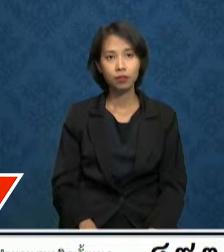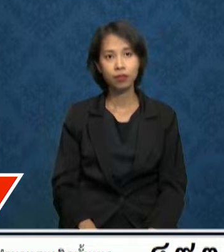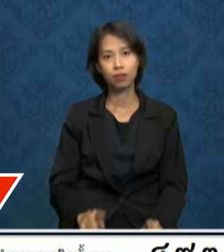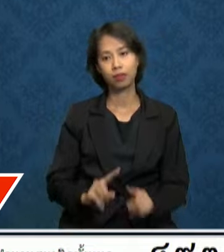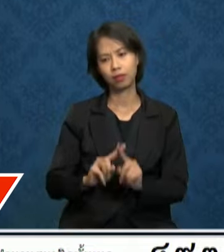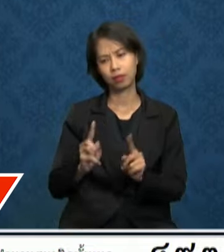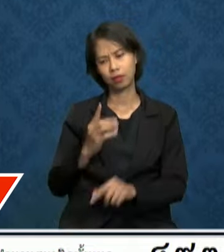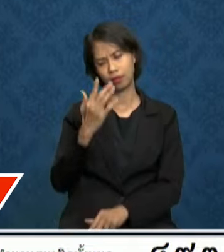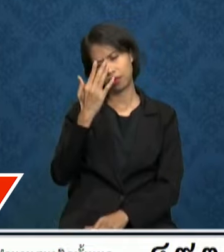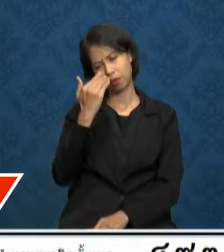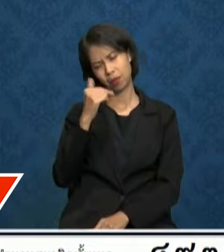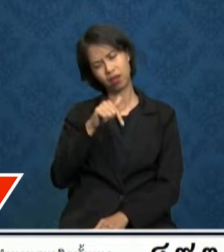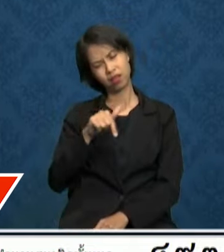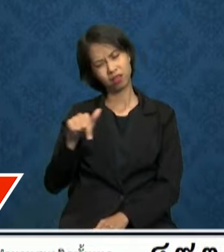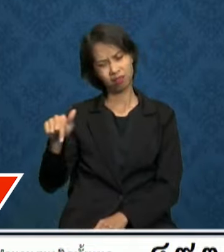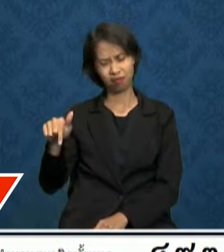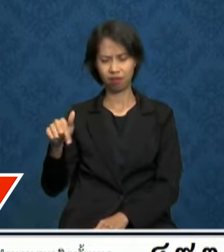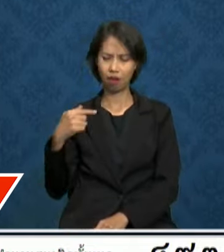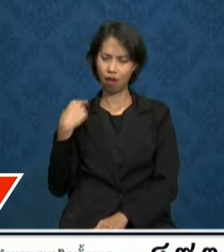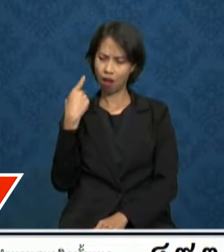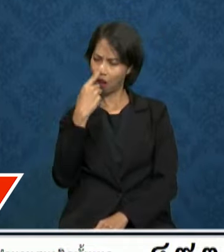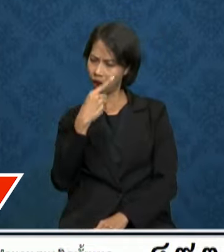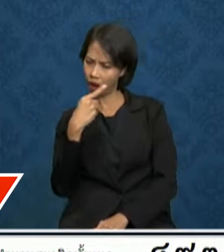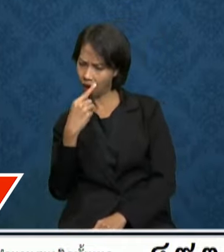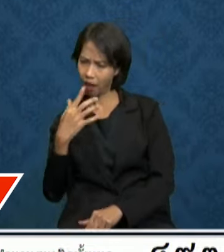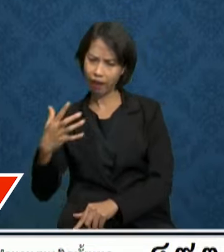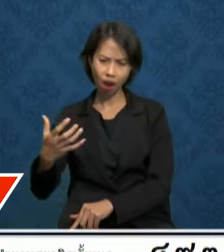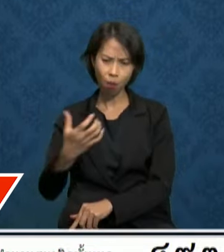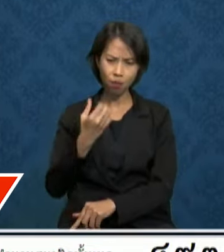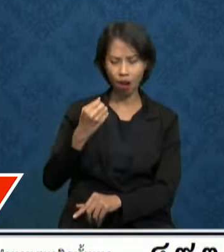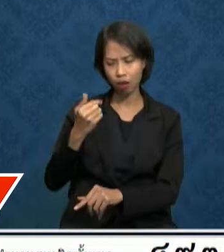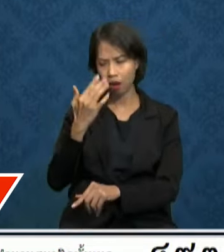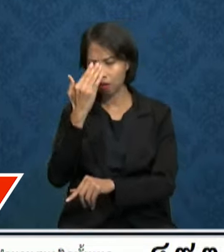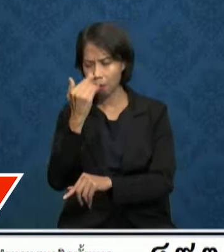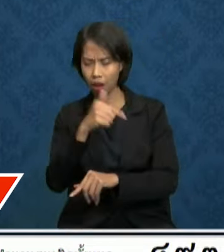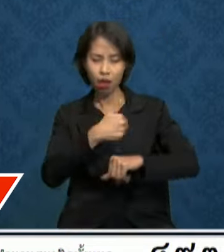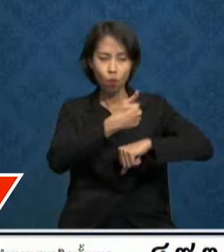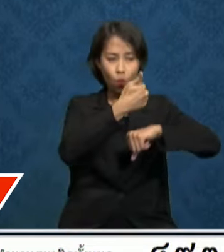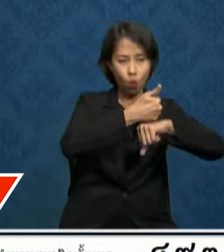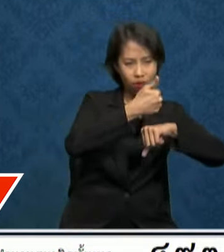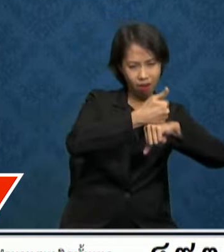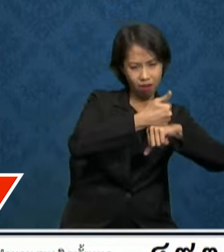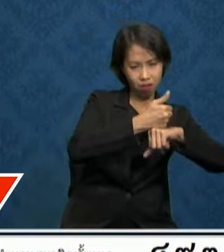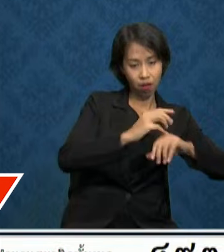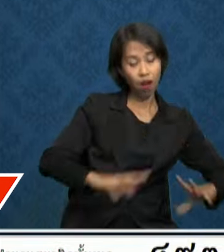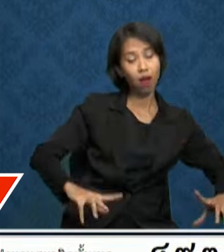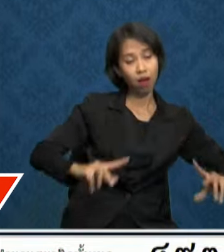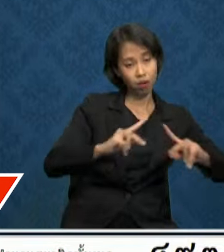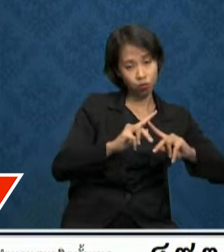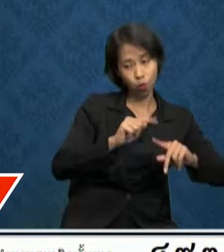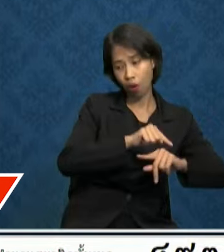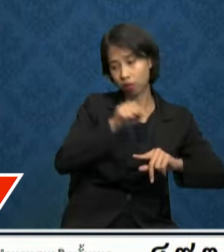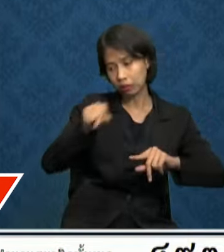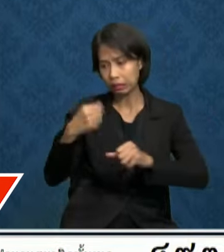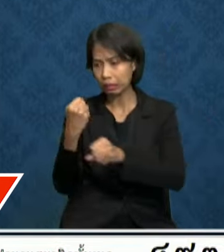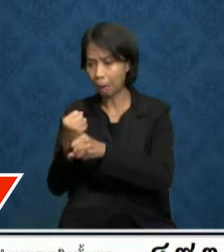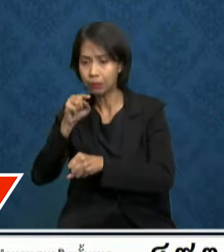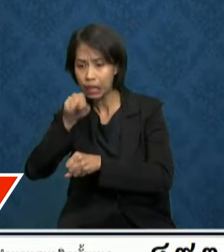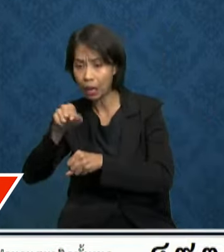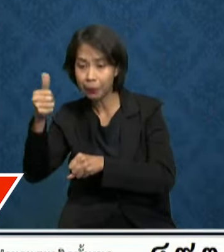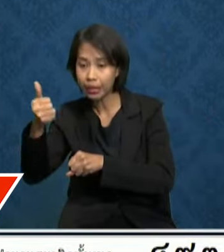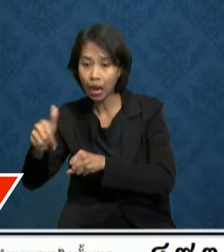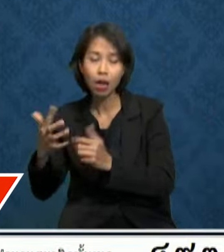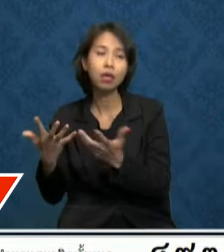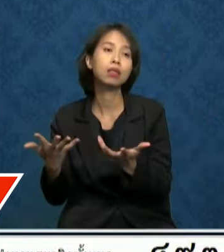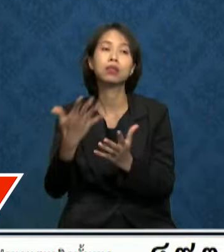าไม่ใช่เหรอครับมันมีใครอะไรจากไหนอย่างไรบ้างทำไมรัฐมนตรีที่เป็นผู้แทนจากประชาชนถึงได้ไม่มีอำนาจขนาดนั้นเ